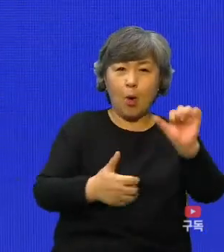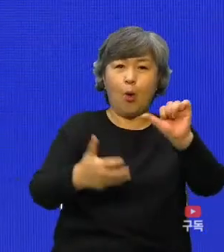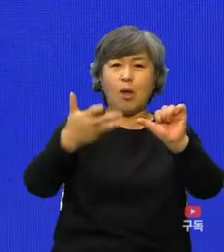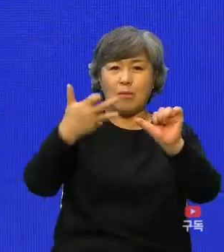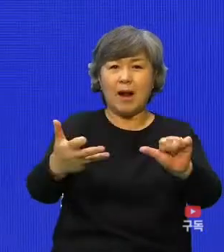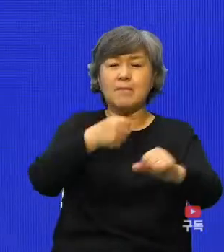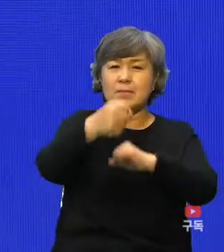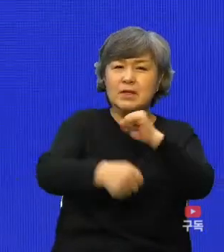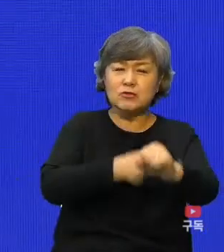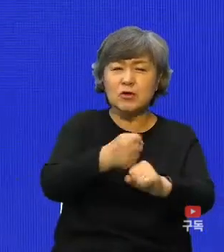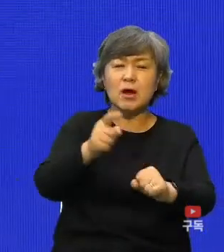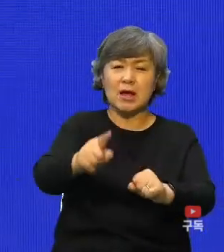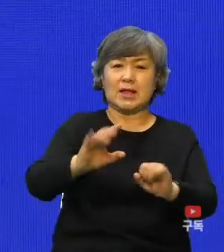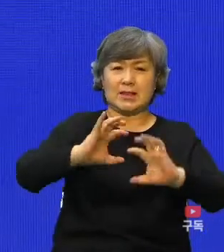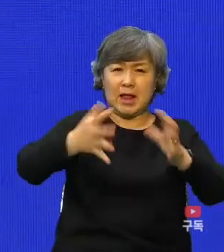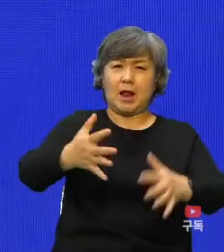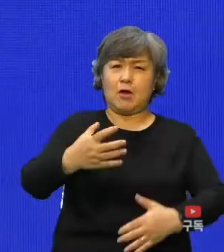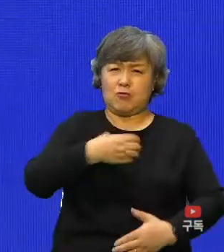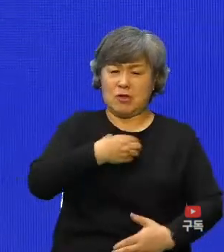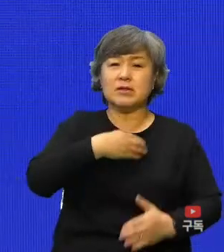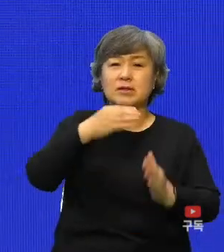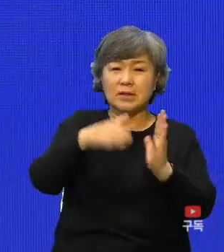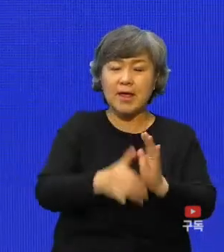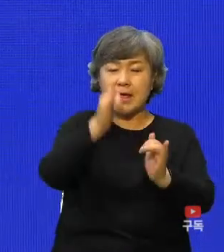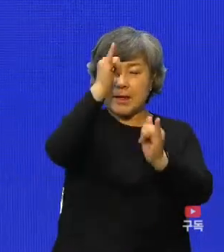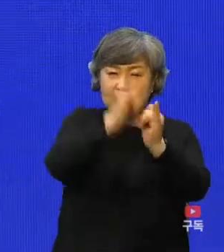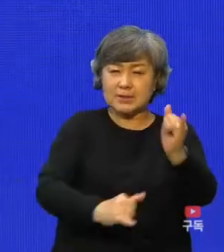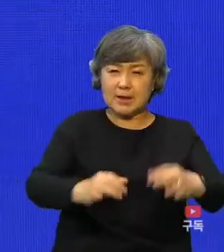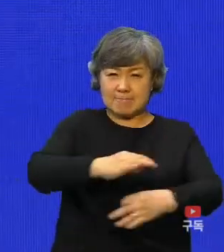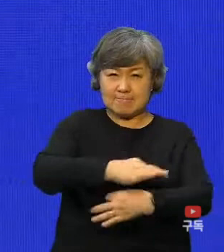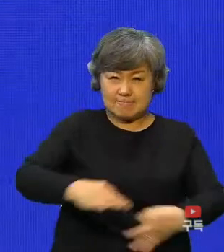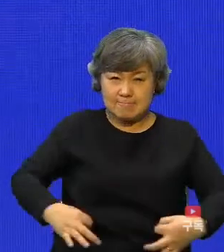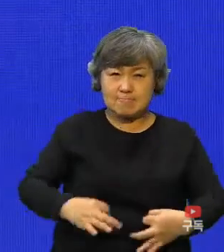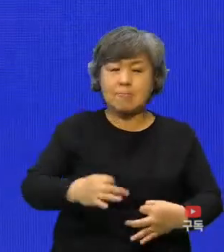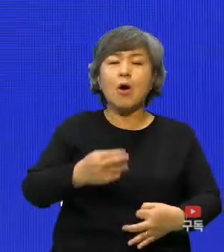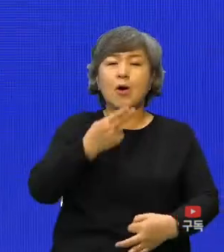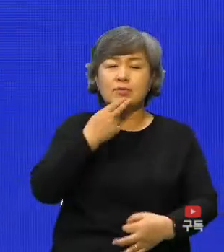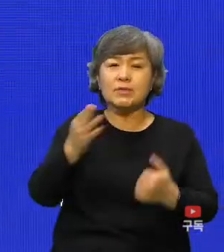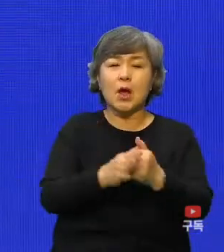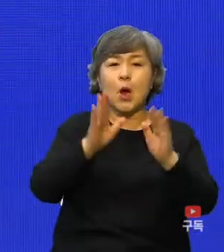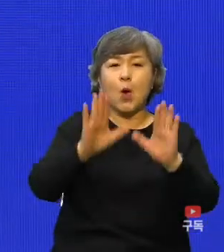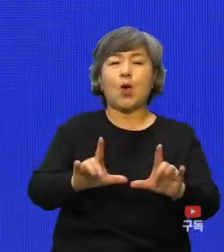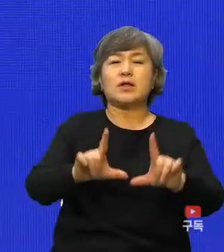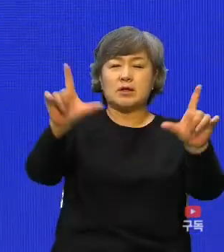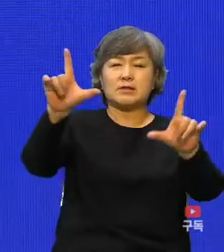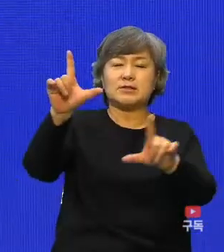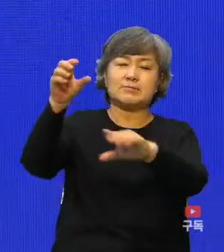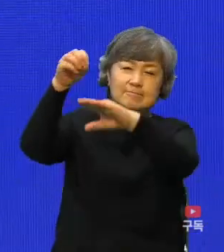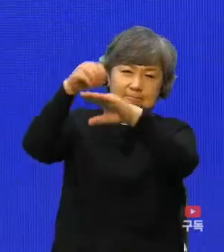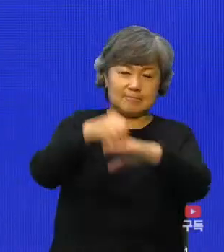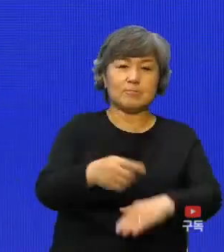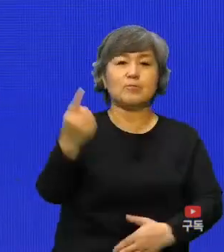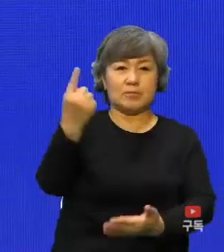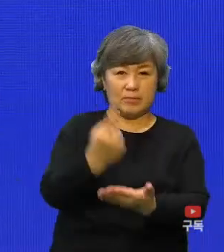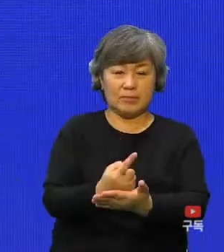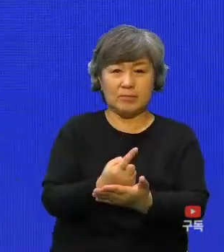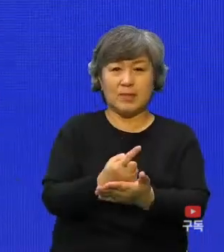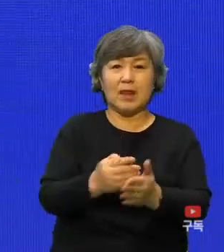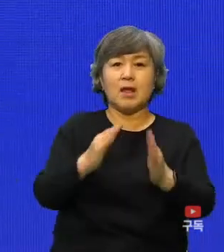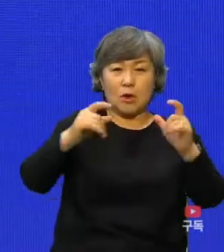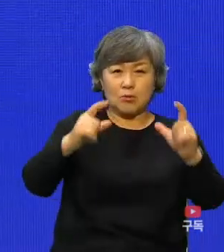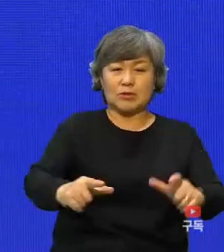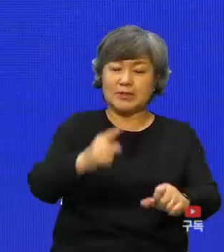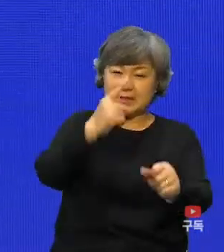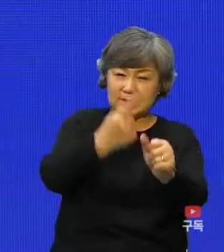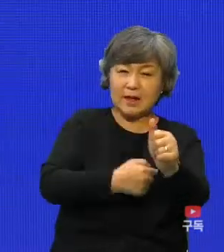등 나라가 위기에 처할 때마다 역사와 정의를 위해 투쟁하며 호남의 정신을 이어왔습니다. 전북은 천혜의